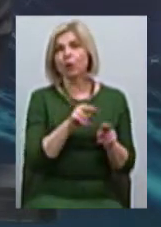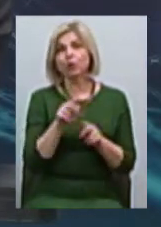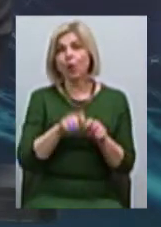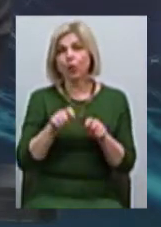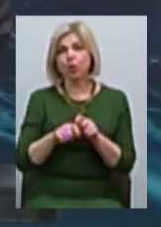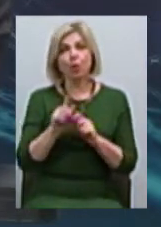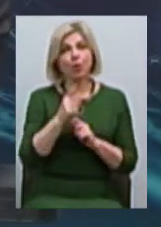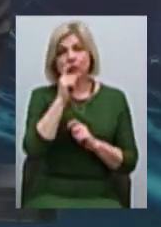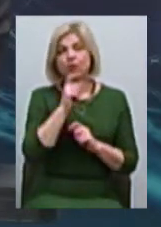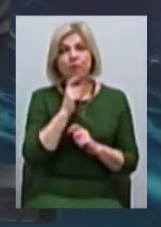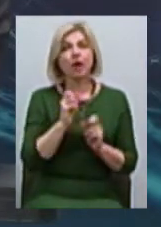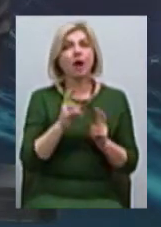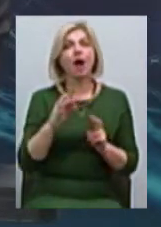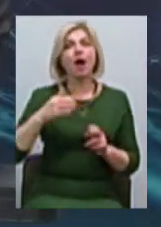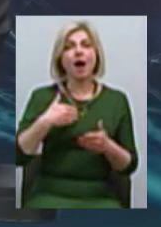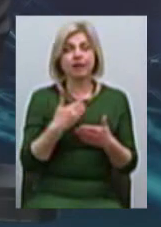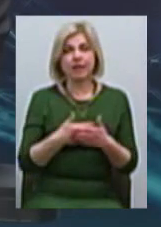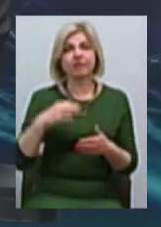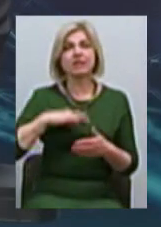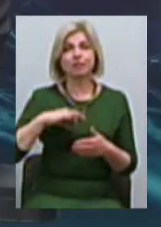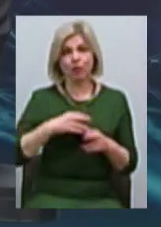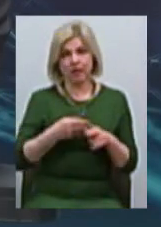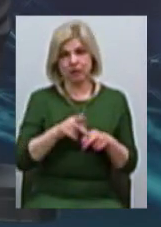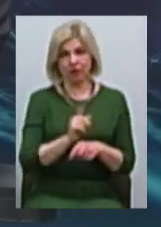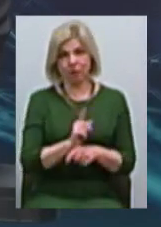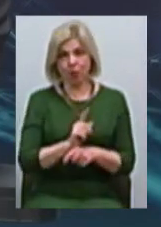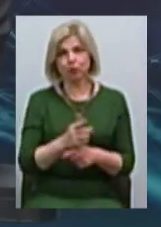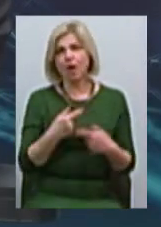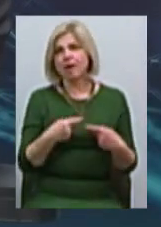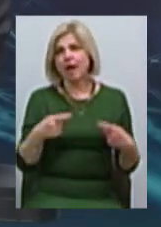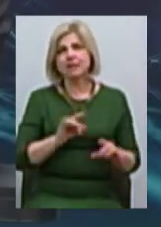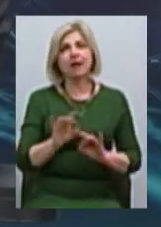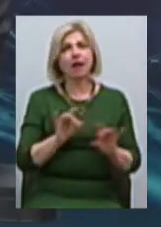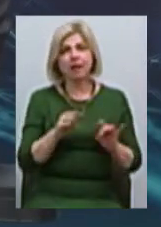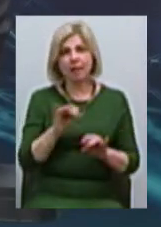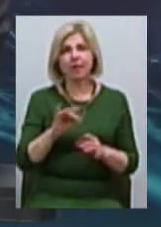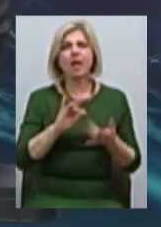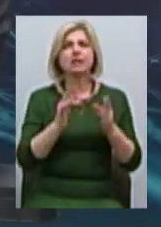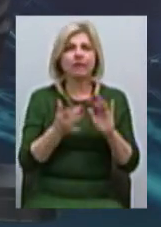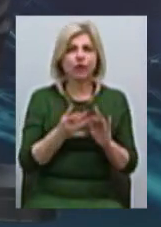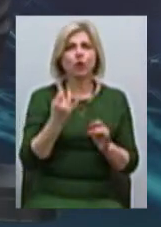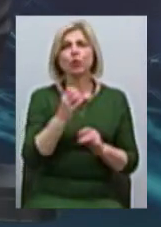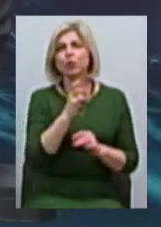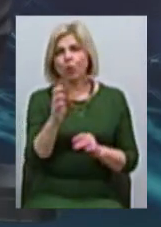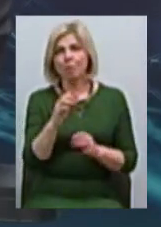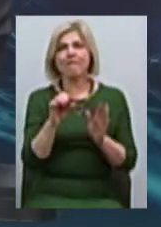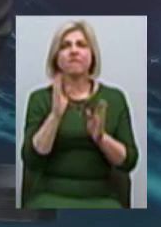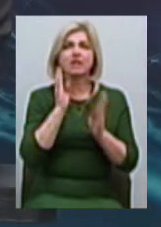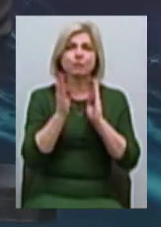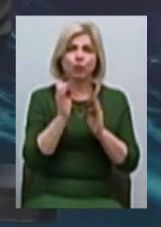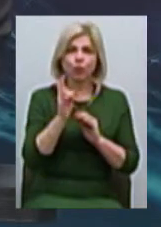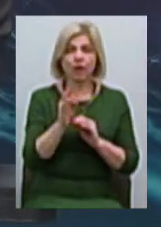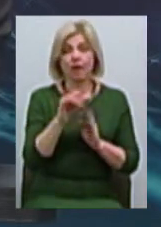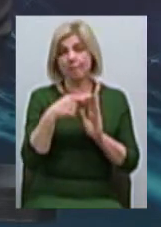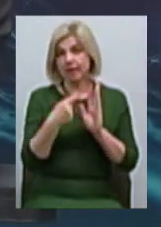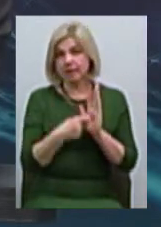наскільки активно використовують кандидати ці боти, всякі реклами взагалі і в інтернеті, YouTube, Facebook. І